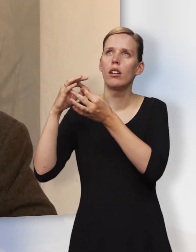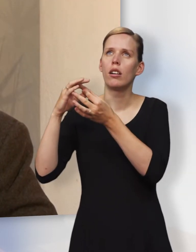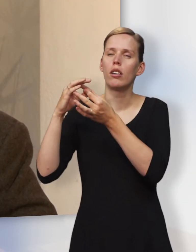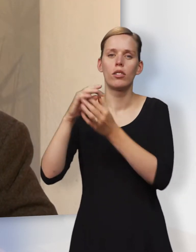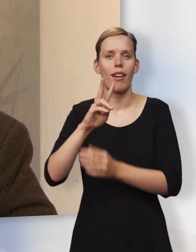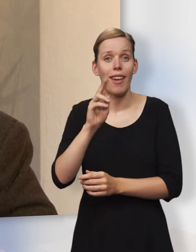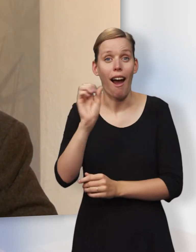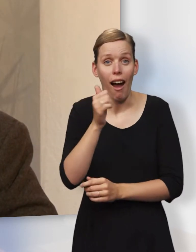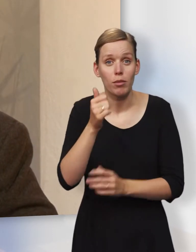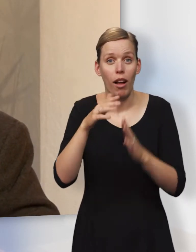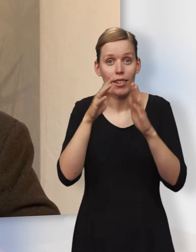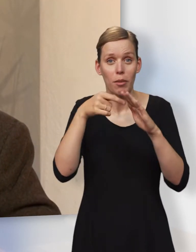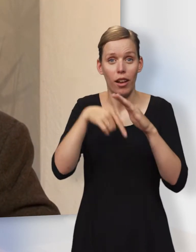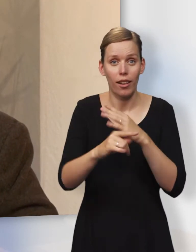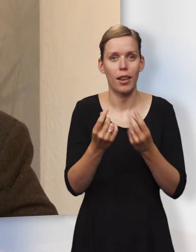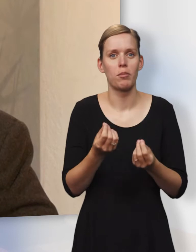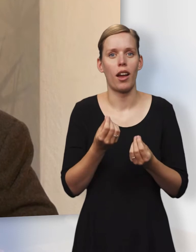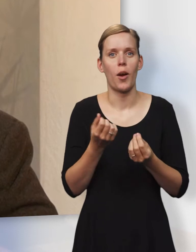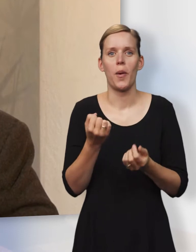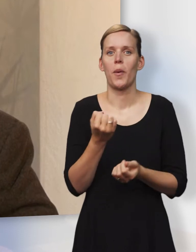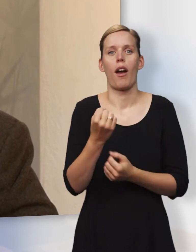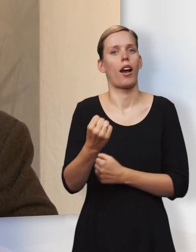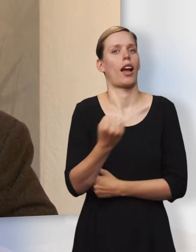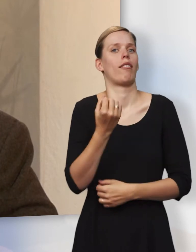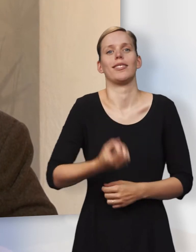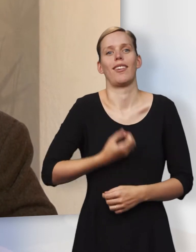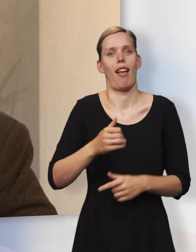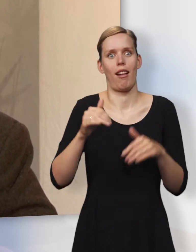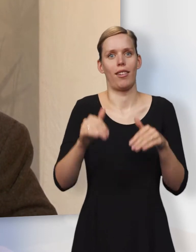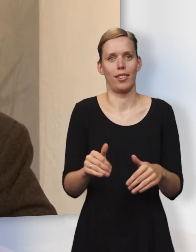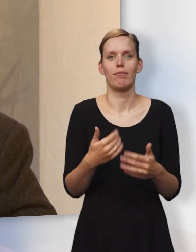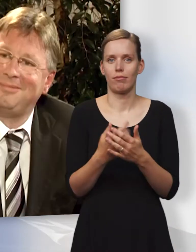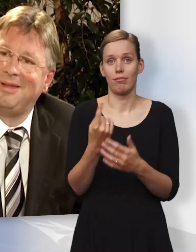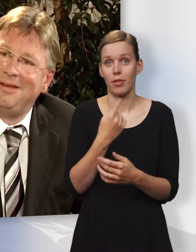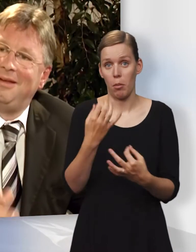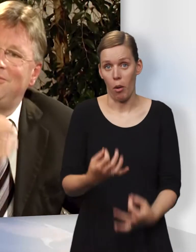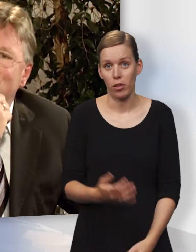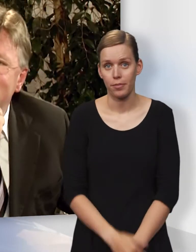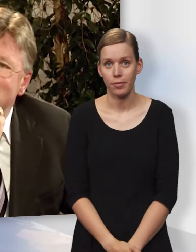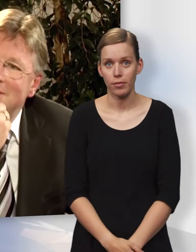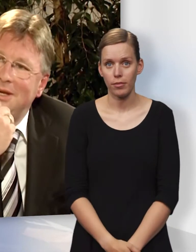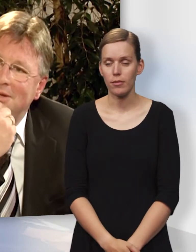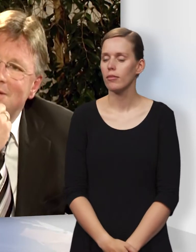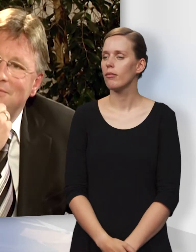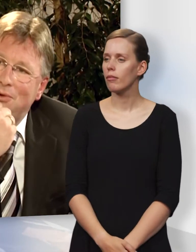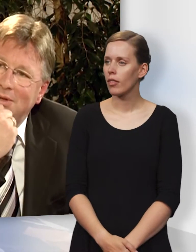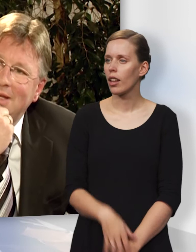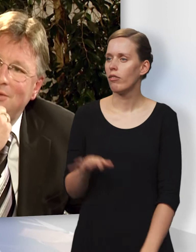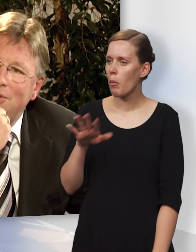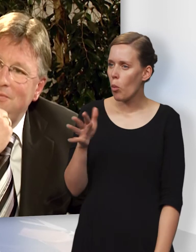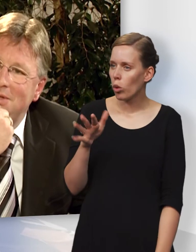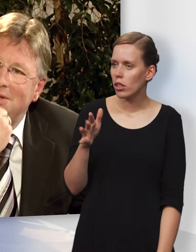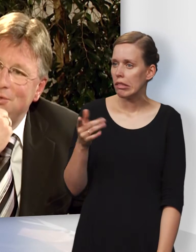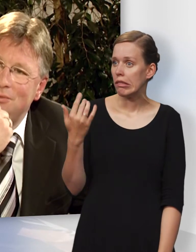dieser Kapelle war, der spürt, das ist eine Kraftquelle und das brauchen wir auch. Vermutlich haben Sie in den letzten Wochen